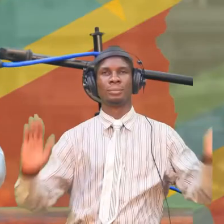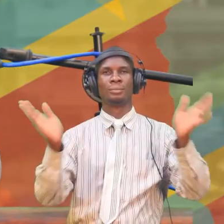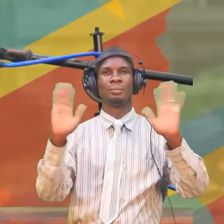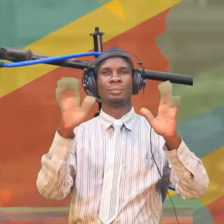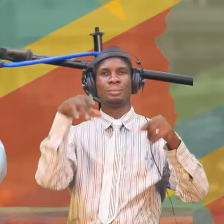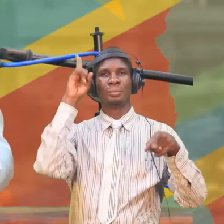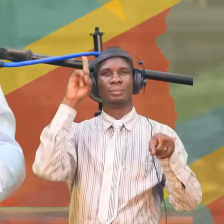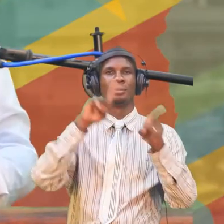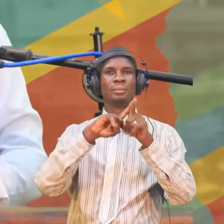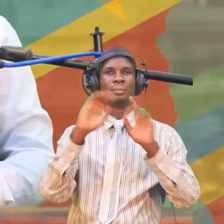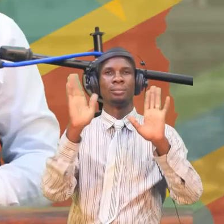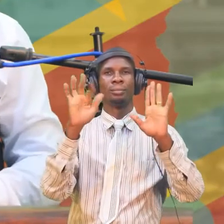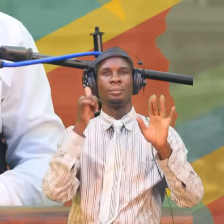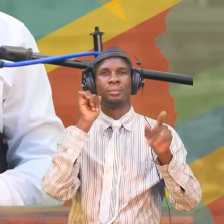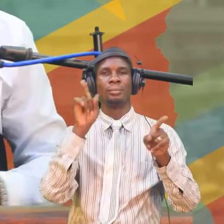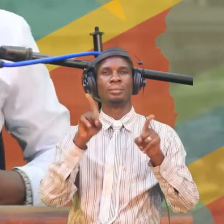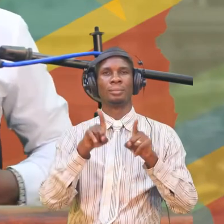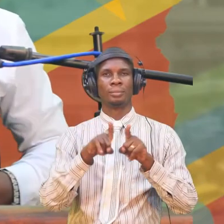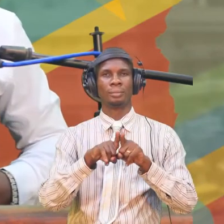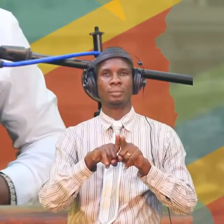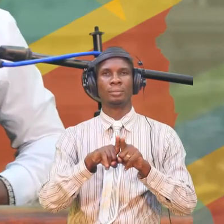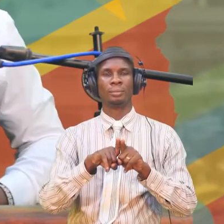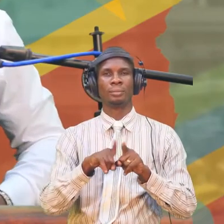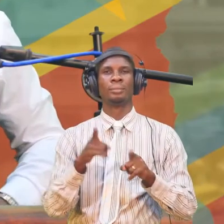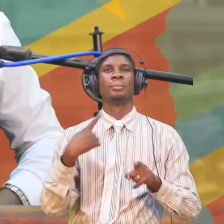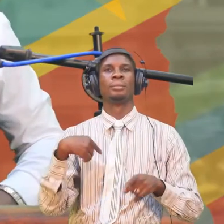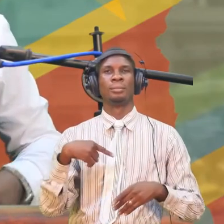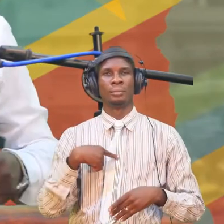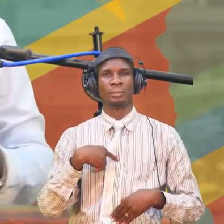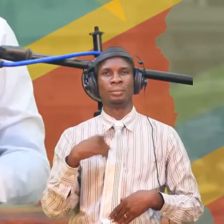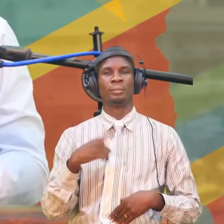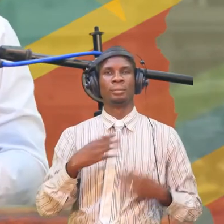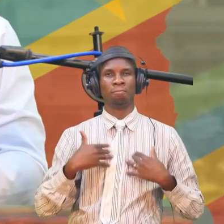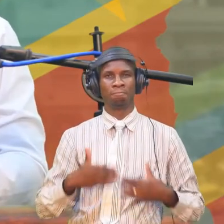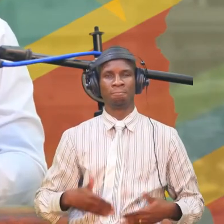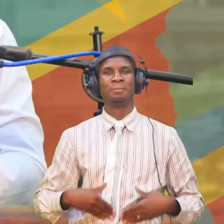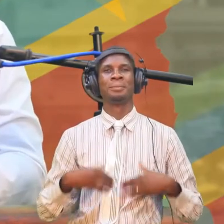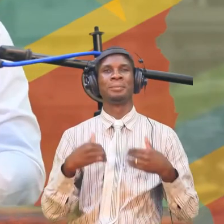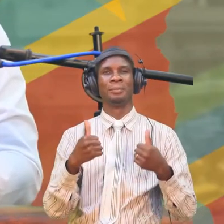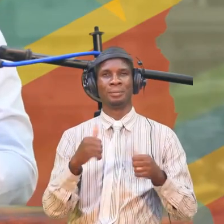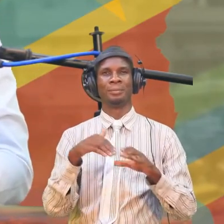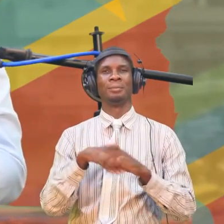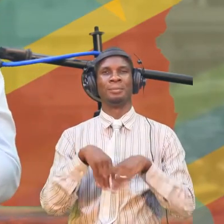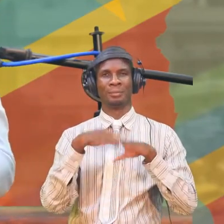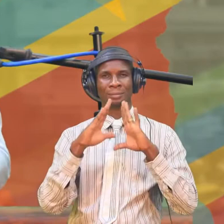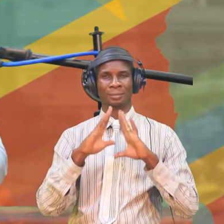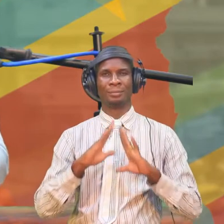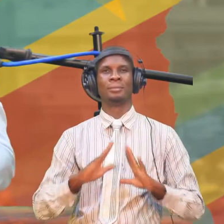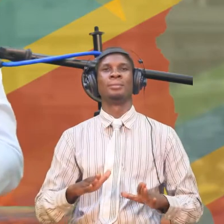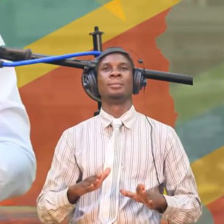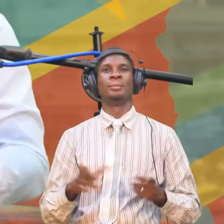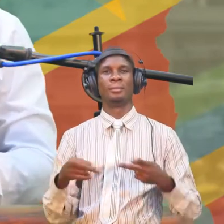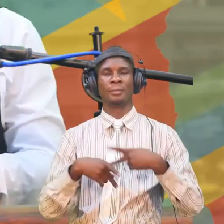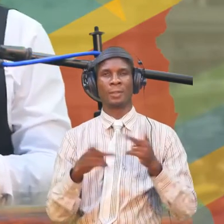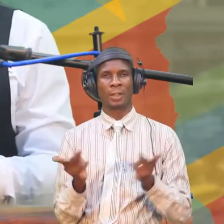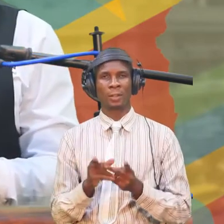Salut mon frère, Ndugu na dada salut ma soeur. tunawasalimu Nous na espérons que tunaamini vous allez kwamba bien ninyi wote dans vos mko demeures, salama. là où